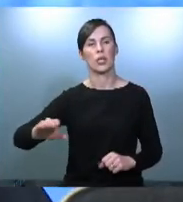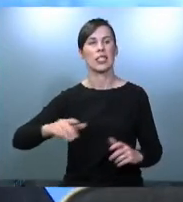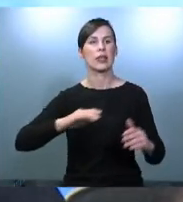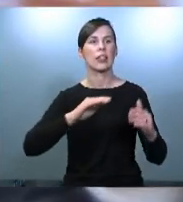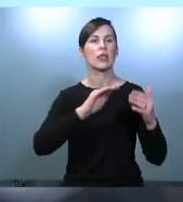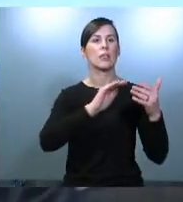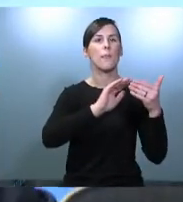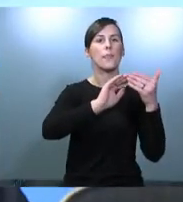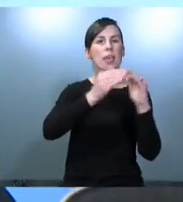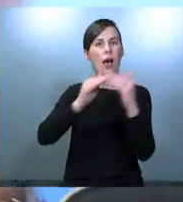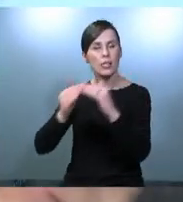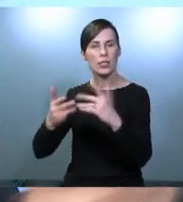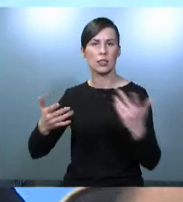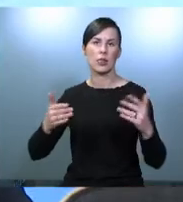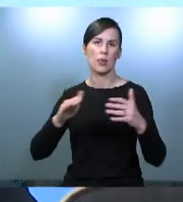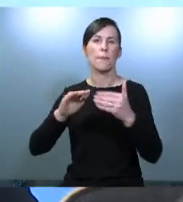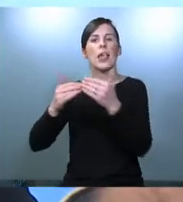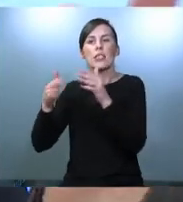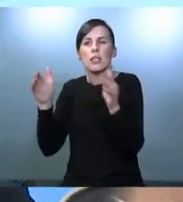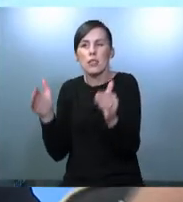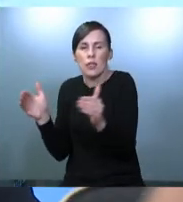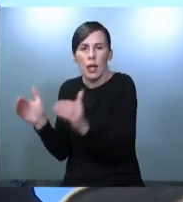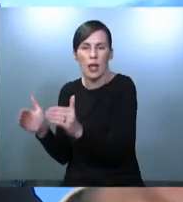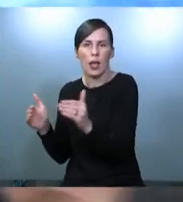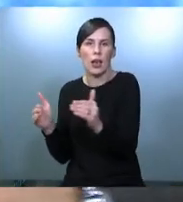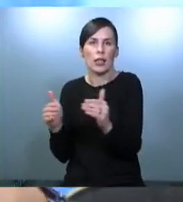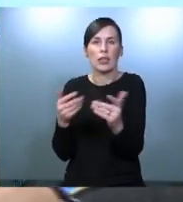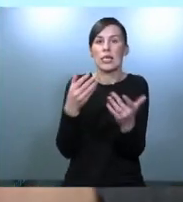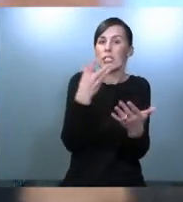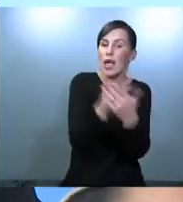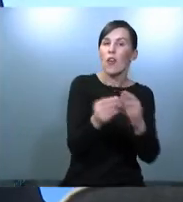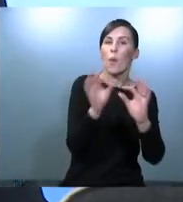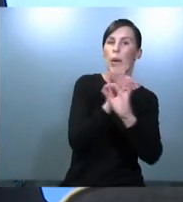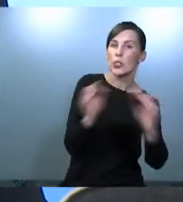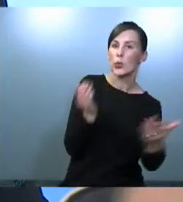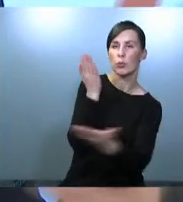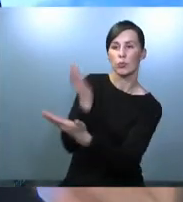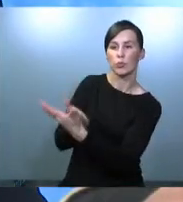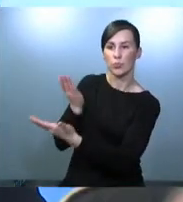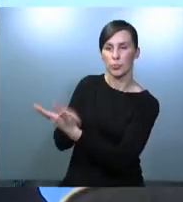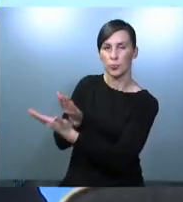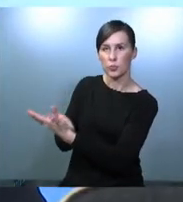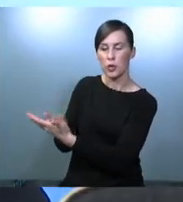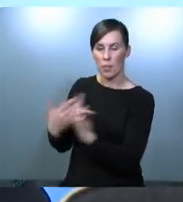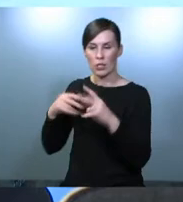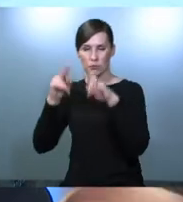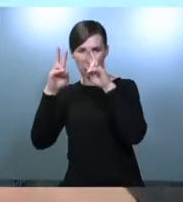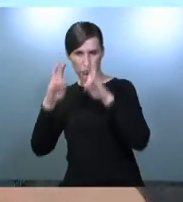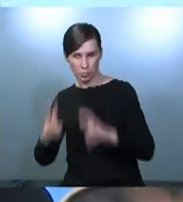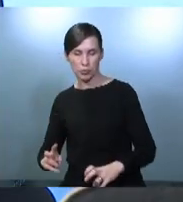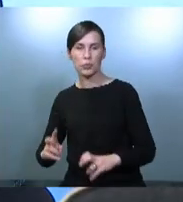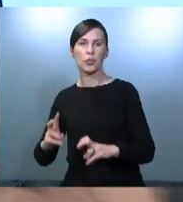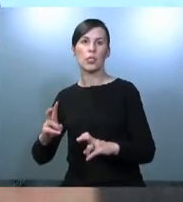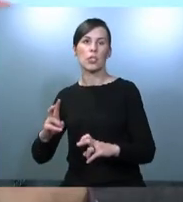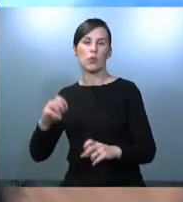reiškia, gyvenime, ties bendrijos teiktų pasiūlymus, ir tuos pasiūlymus išanalizavus, priėmus sprendimą, būtų galima priimti atinkamą sprendimą. Tai